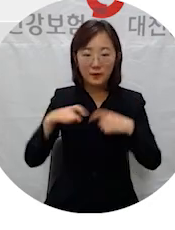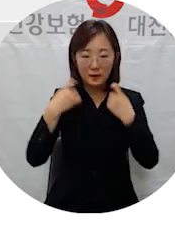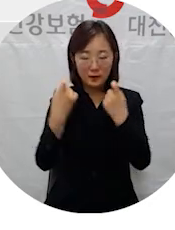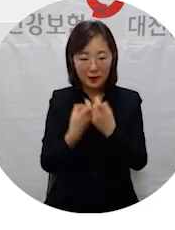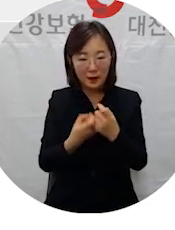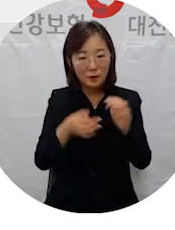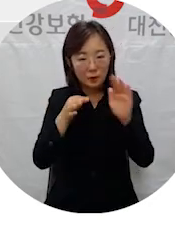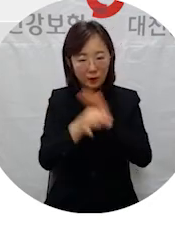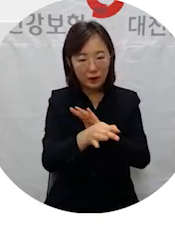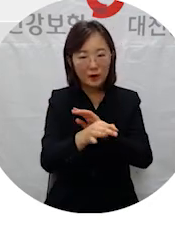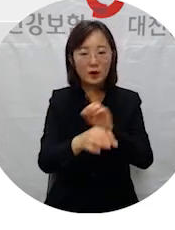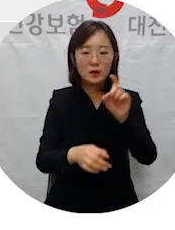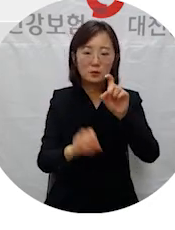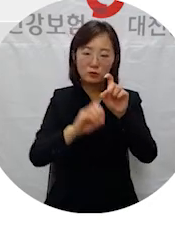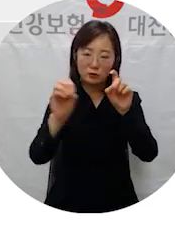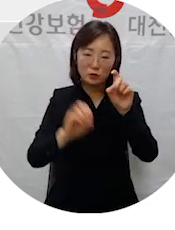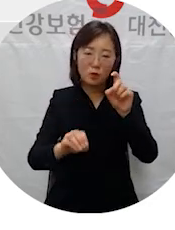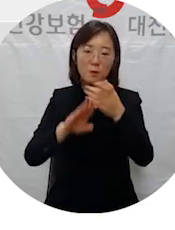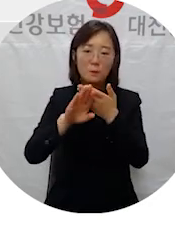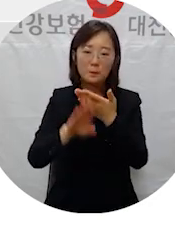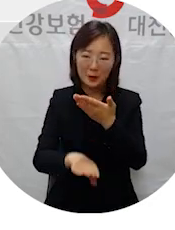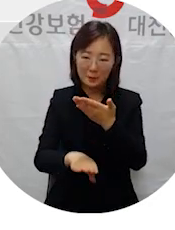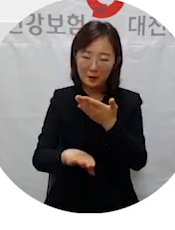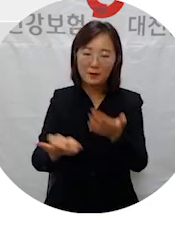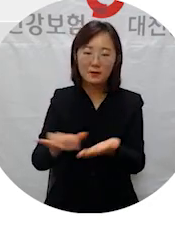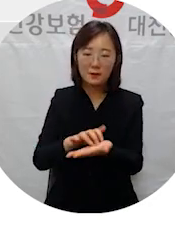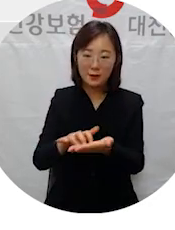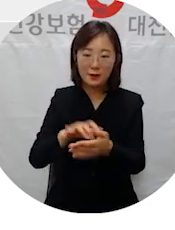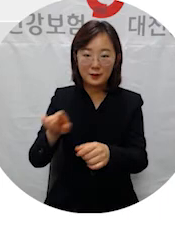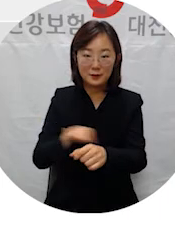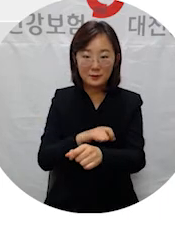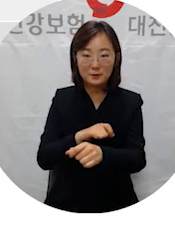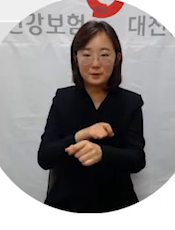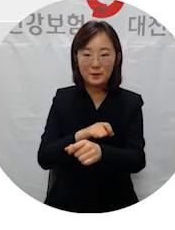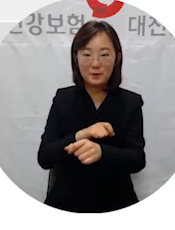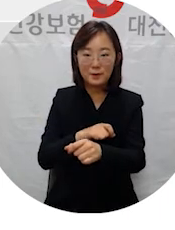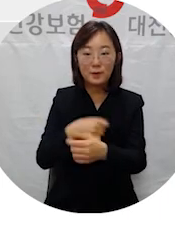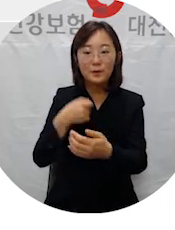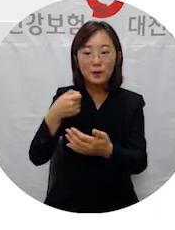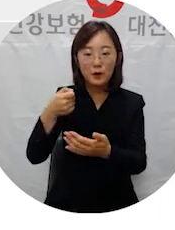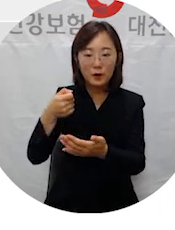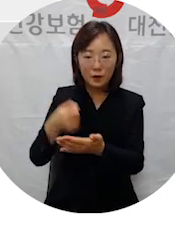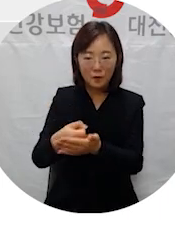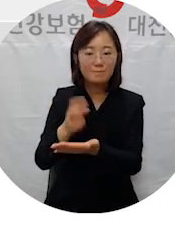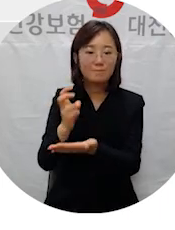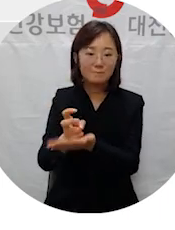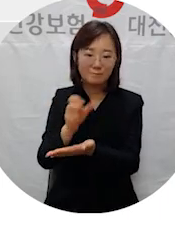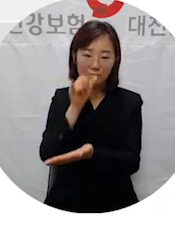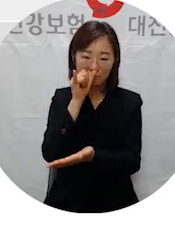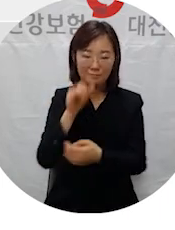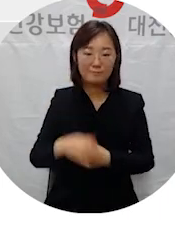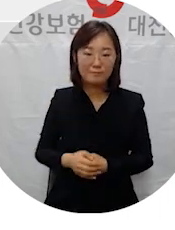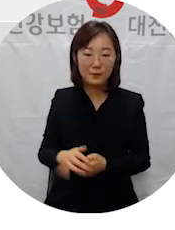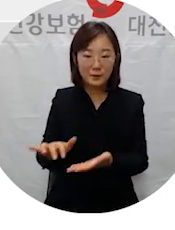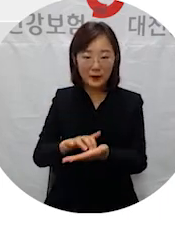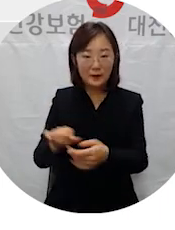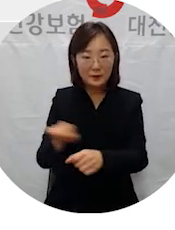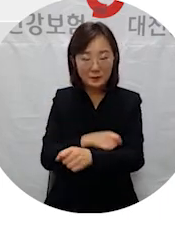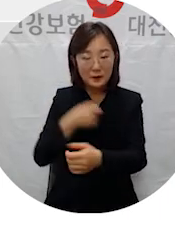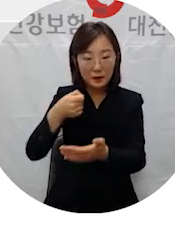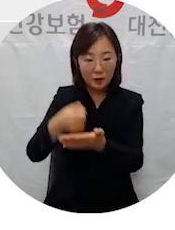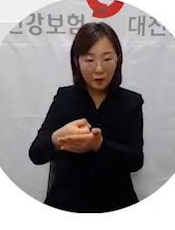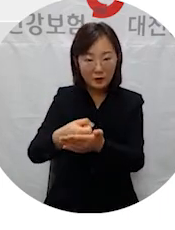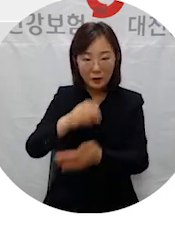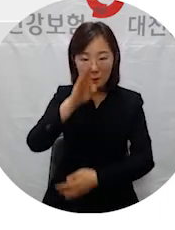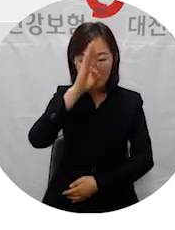사회 안전망으로서의 건강보험 역할 강화를 위하여 본인 부담률이 0에서 10% 적용되는